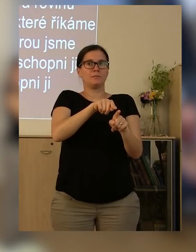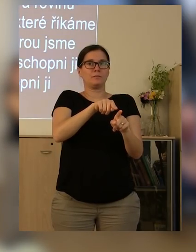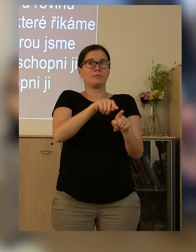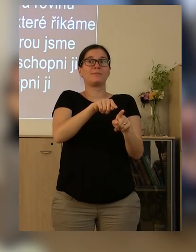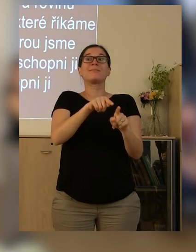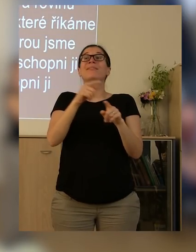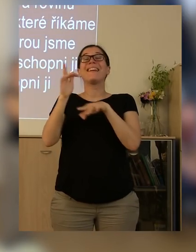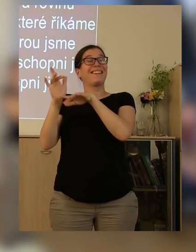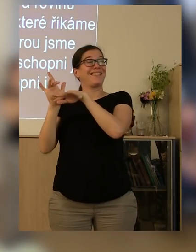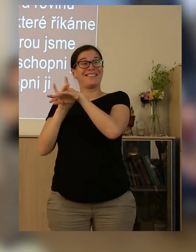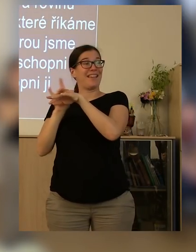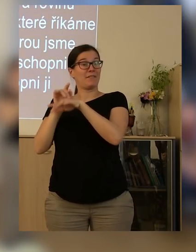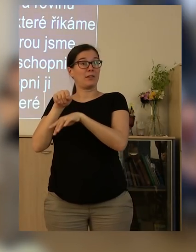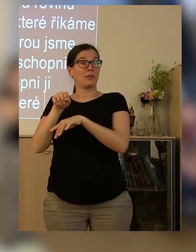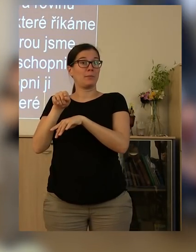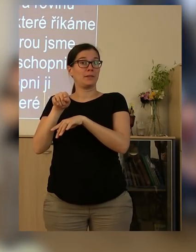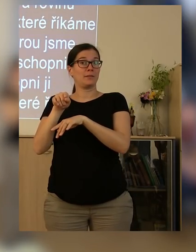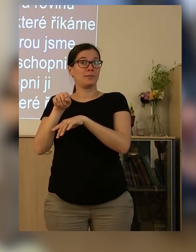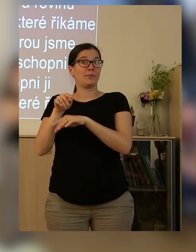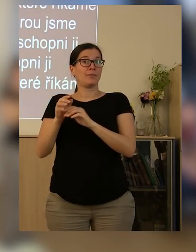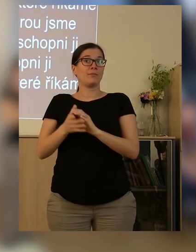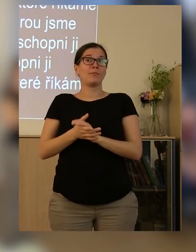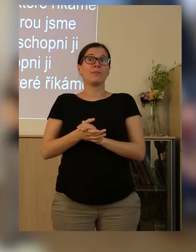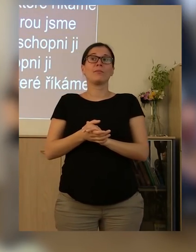Rovina, které říkáme nevědomí,